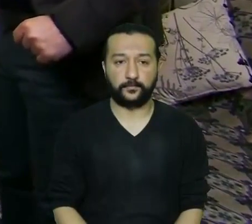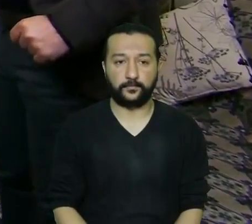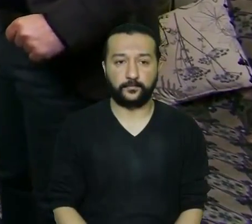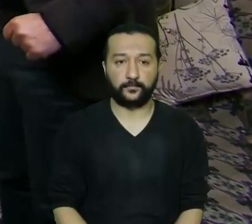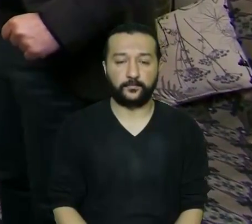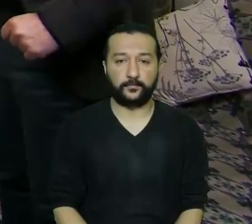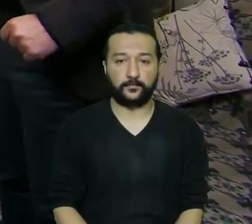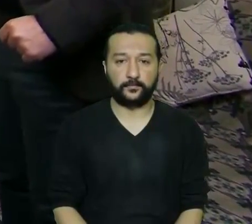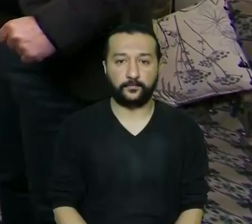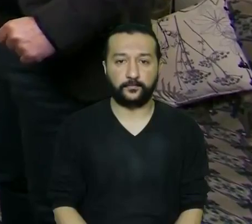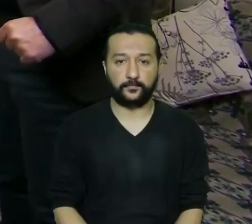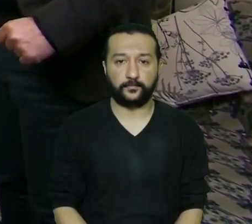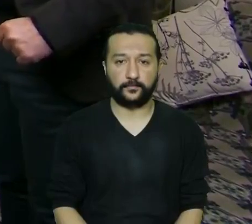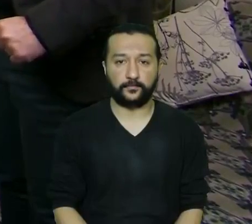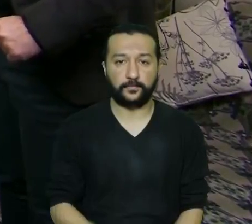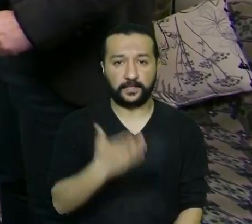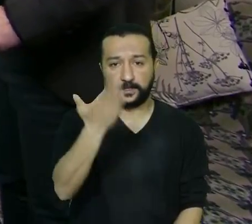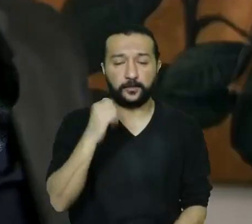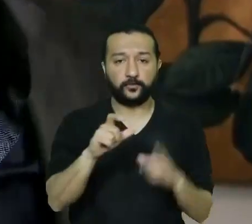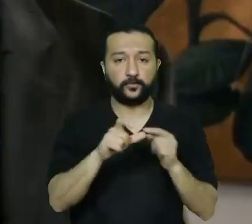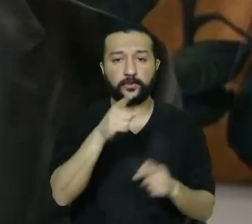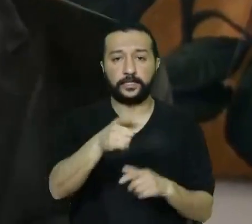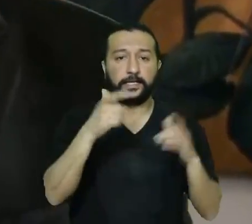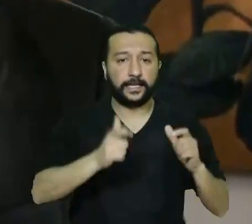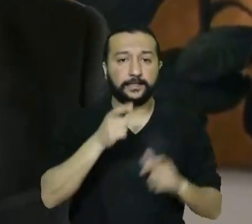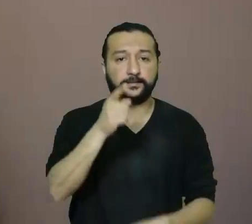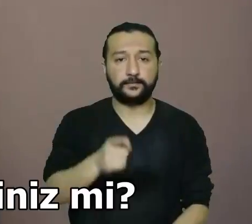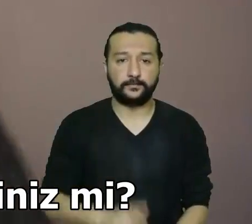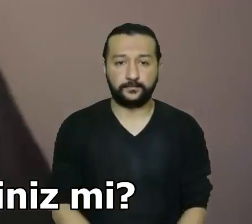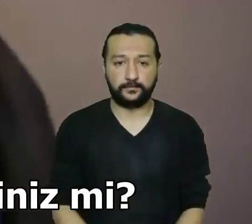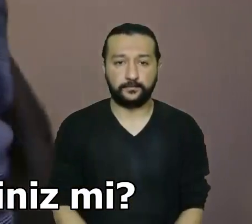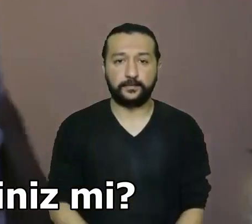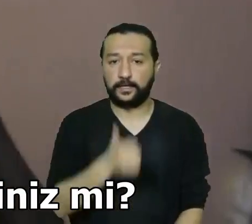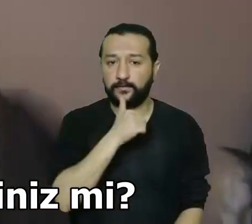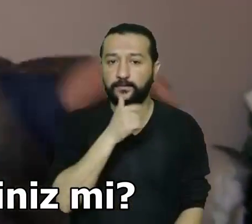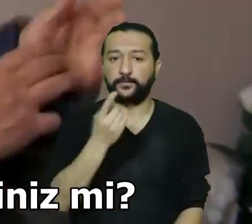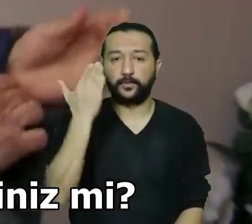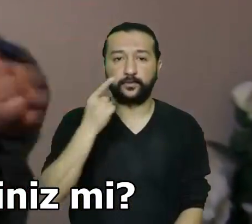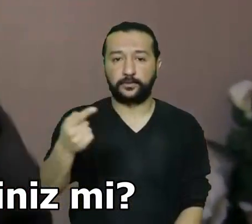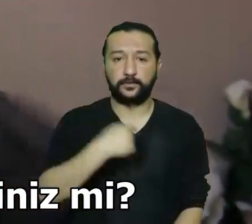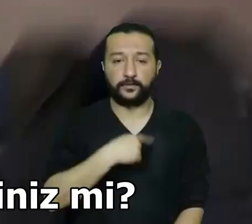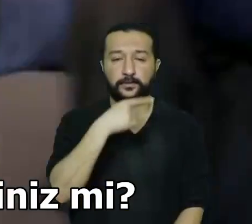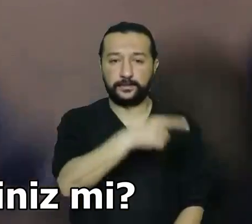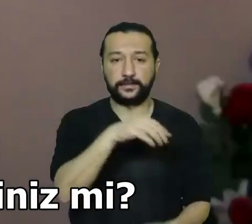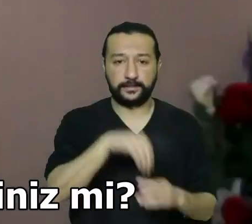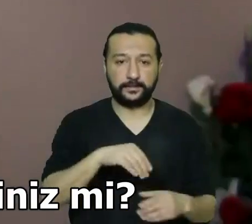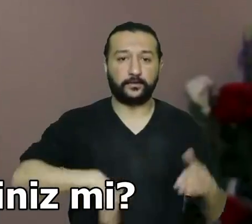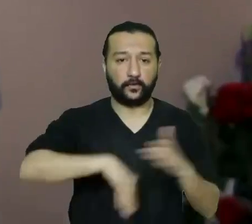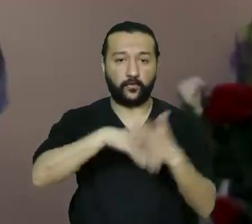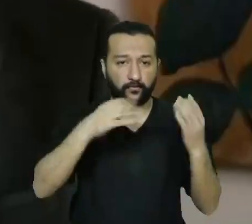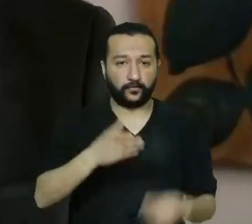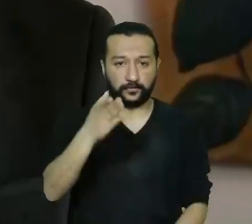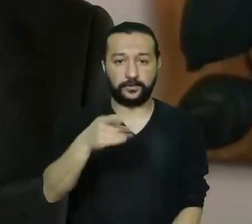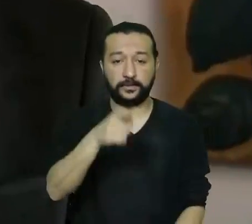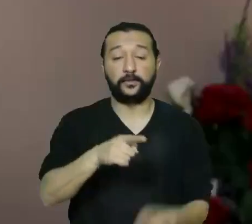Şükrü eve giriyor. Ya Şükrü! Neredesin Şükrü? Efendim biraz önce bir sweet home'dan göndermediniz